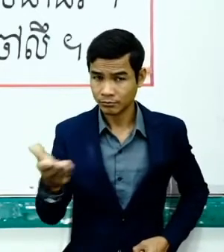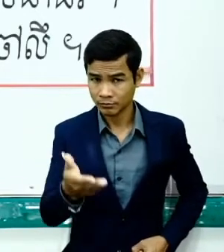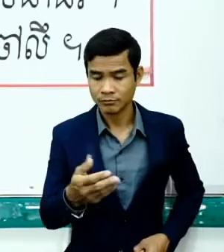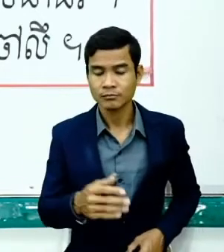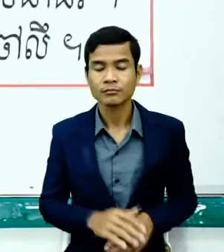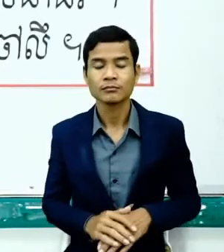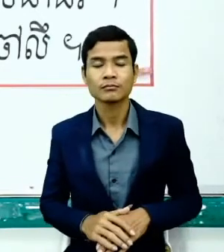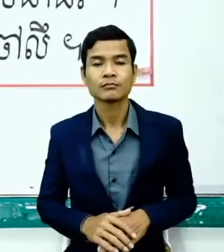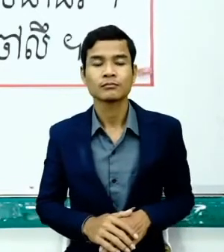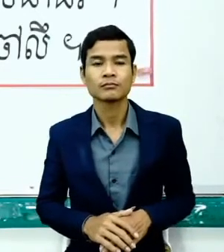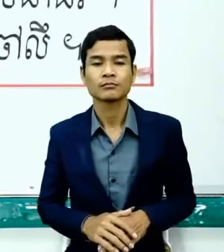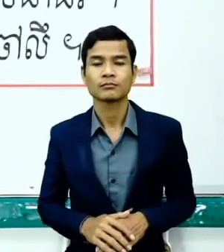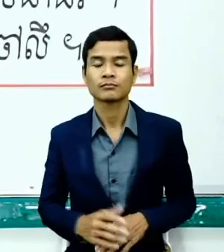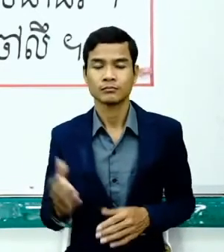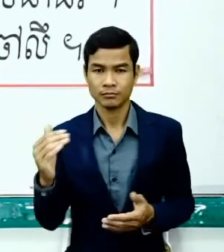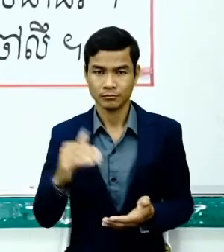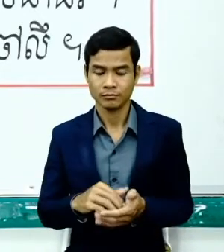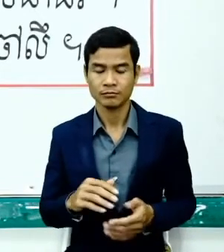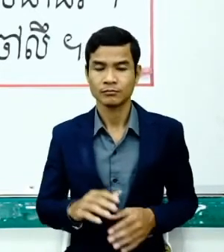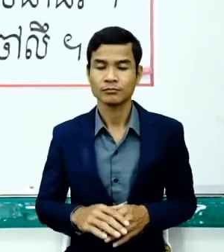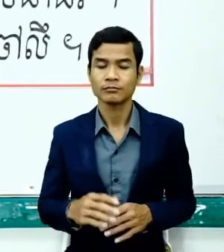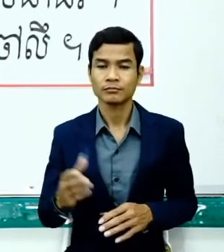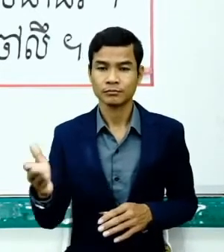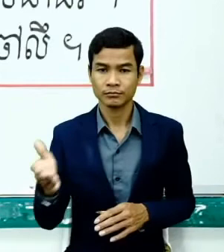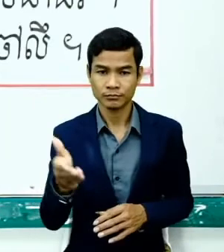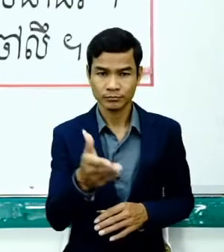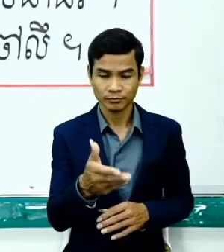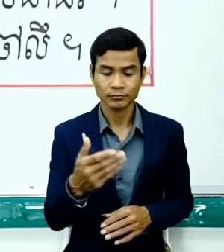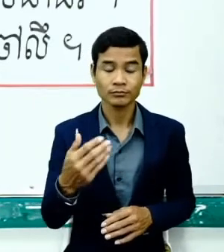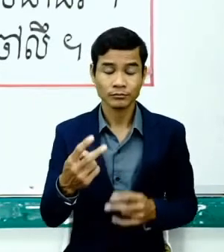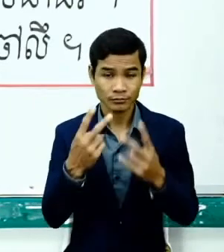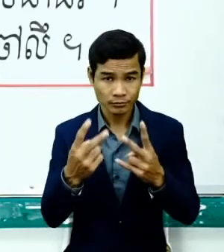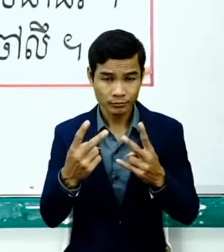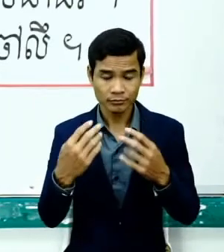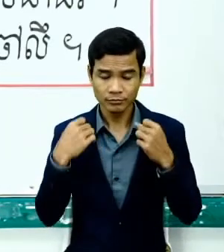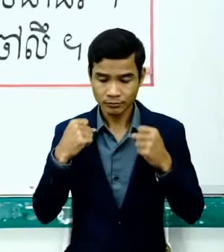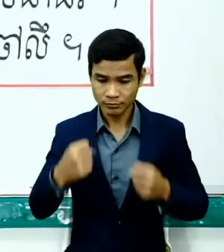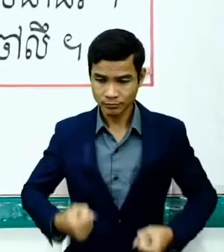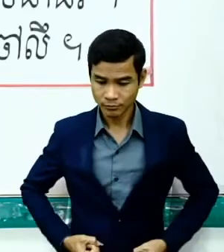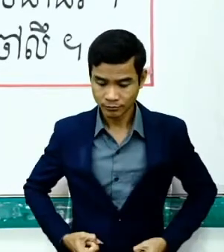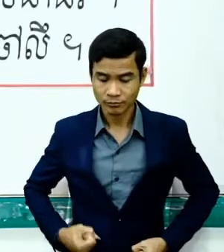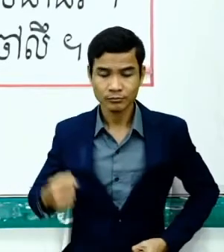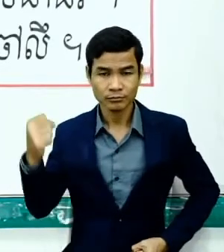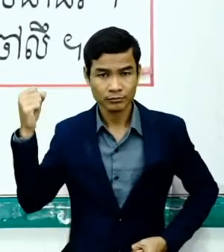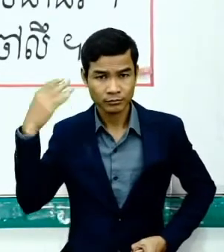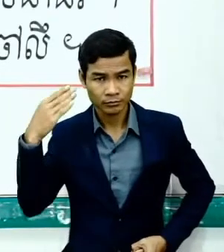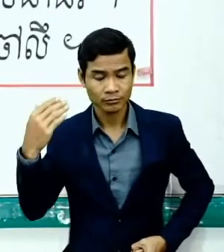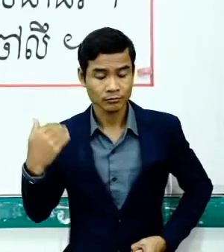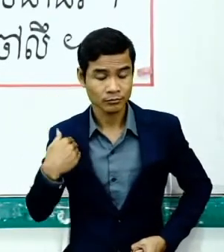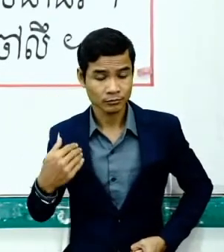ចាកូនស្ដាប់សំណួររបស់អ្នកគ្រូម្ដងទៀតតើកូនធ្លាប់ឃើញកាផាដែរឬទេ